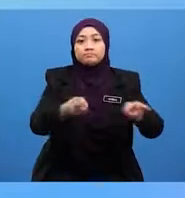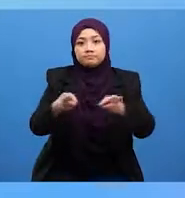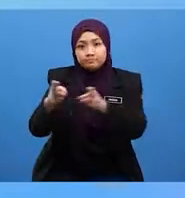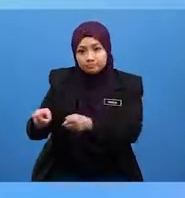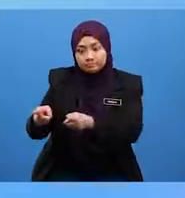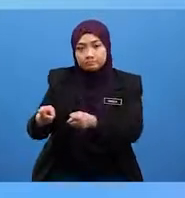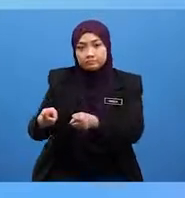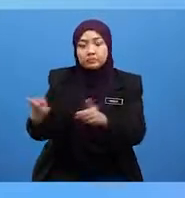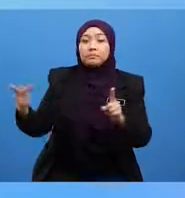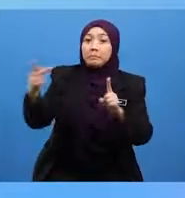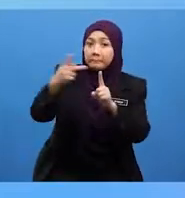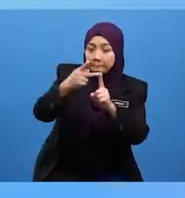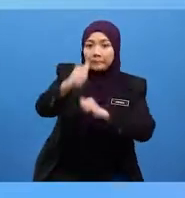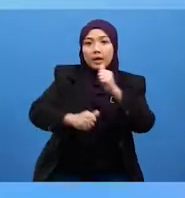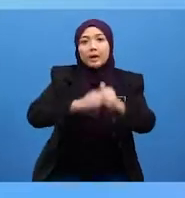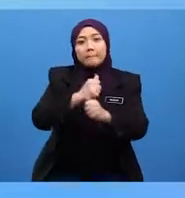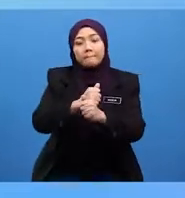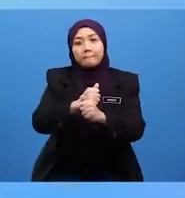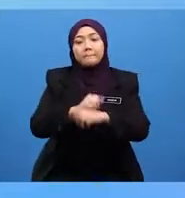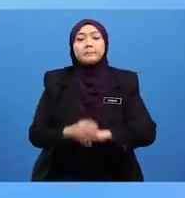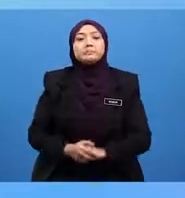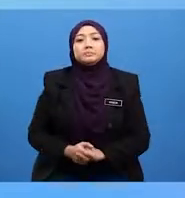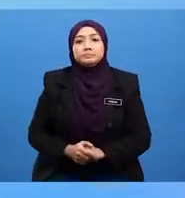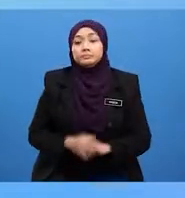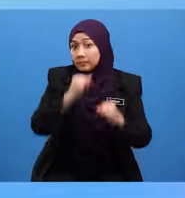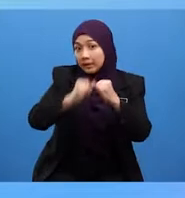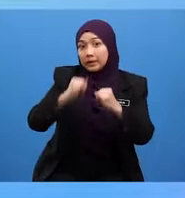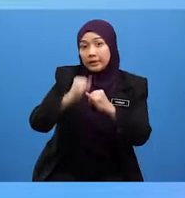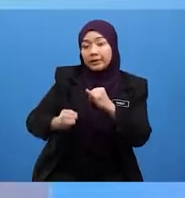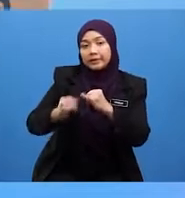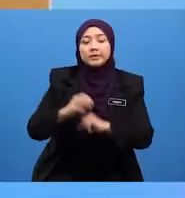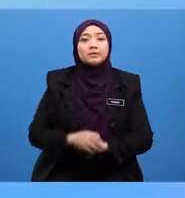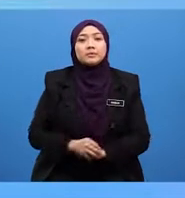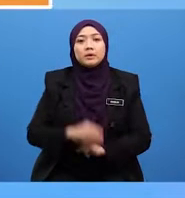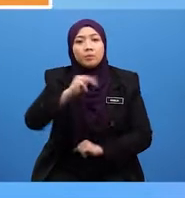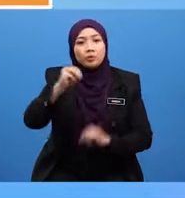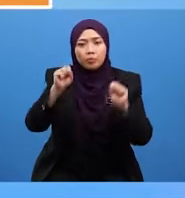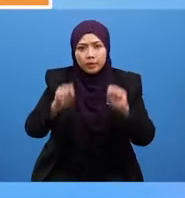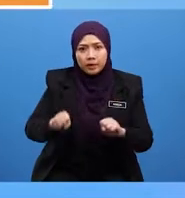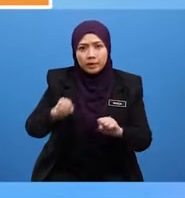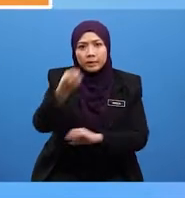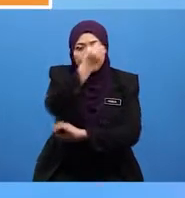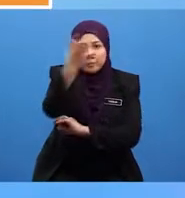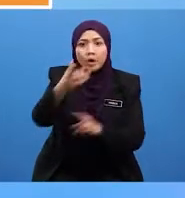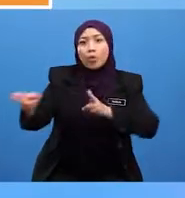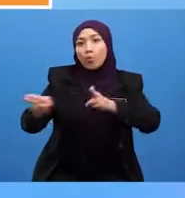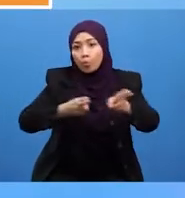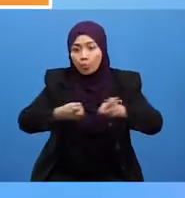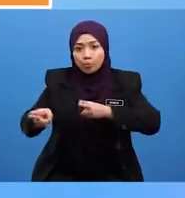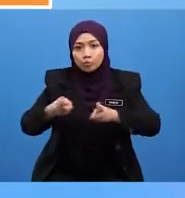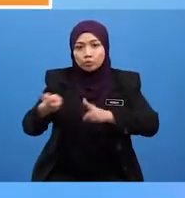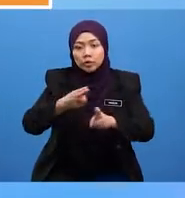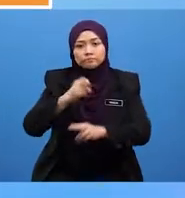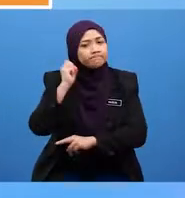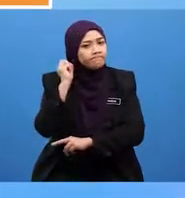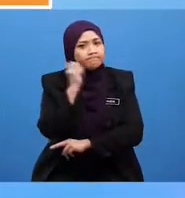alam sekitar. Dan akhir sekali, murid-murid dapat memerihalkan pengurusan